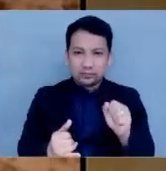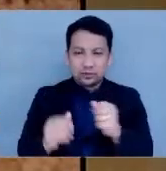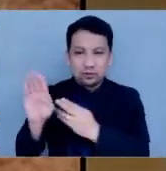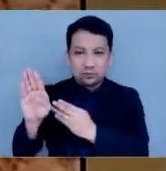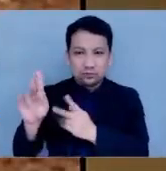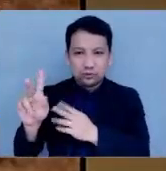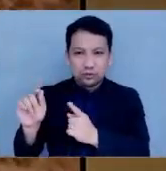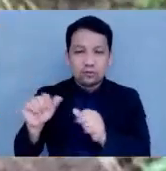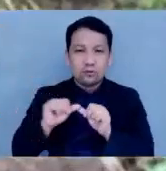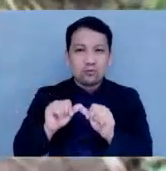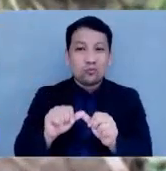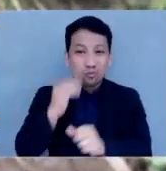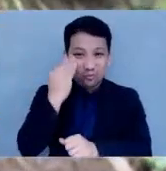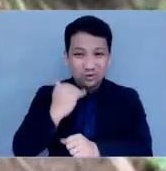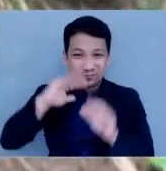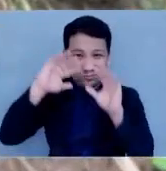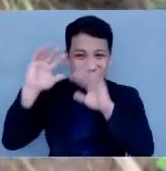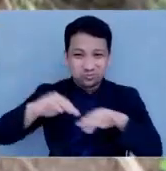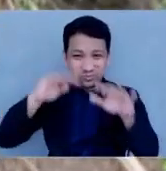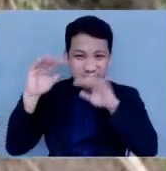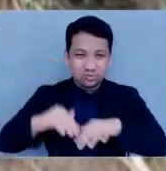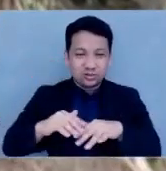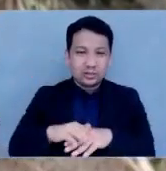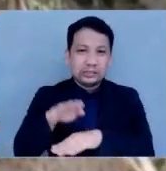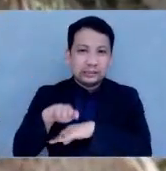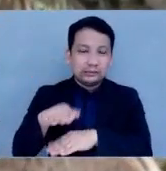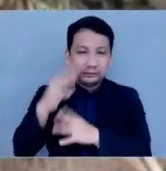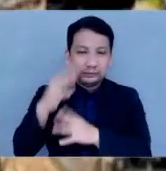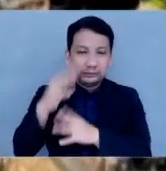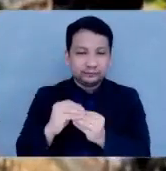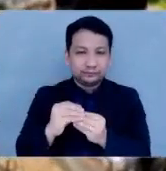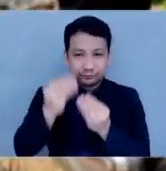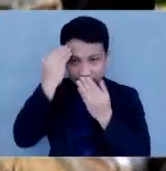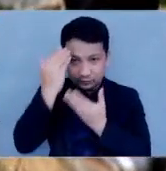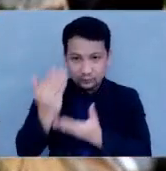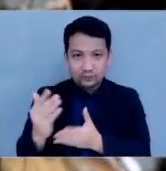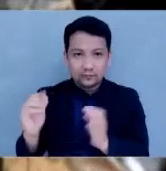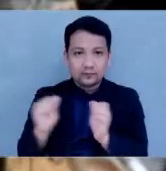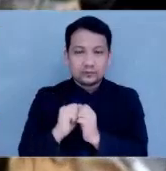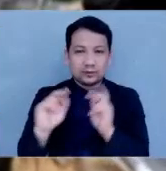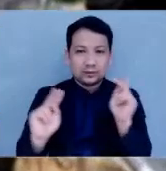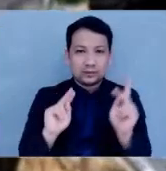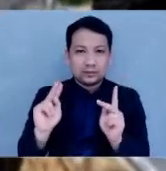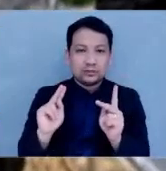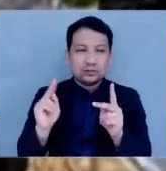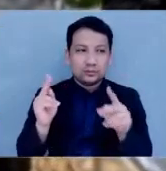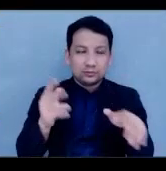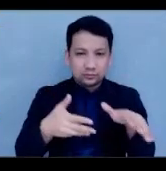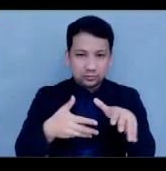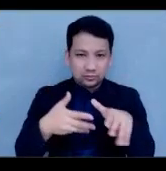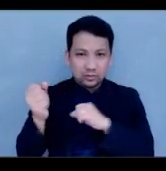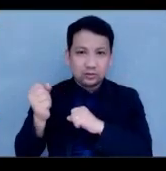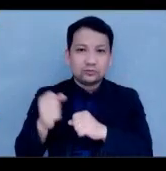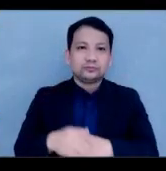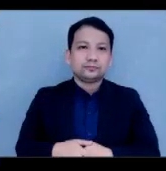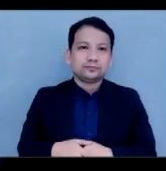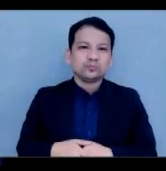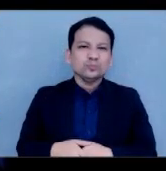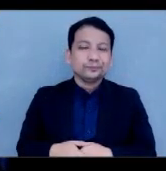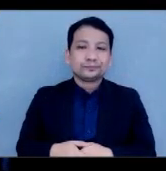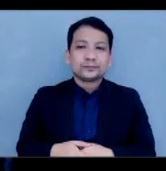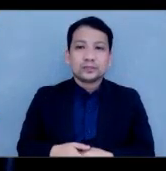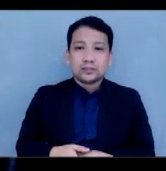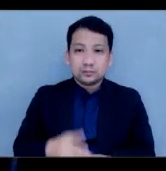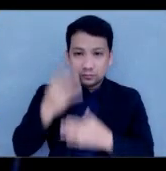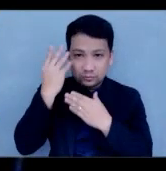sa tuloy-tuloy na ulan. Pero hapon pa lang nang abisuhan ang mga residente na lumikas. Yun nga lang, bumalik daw sa